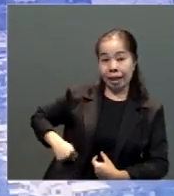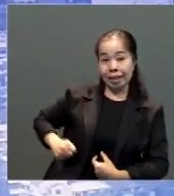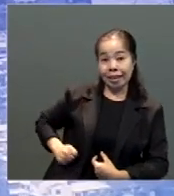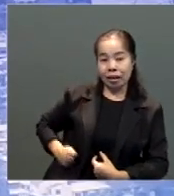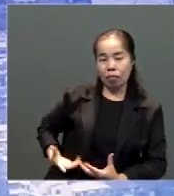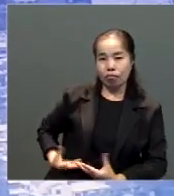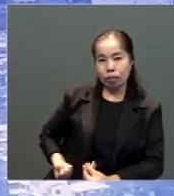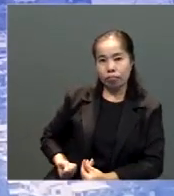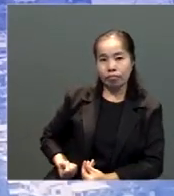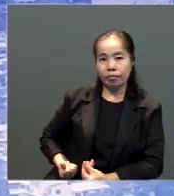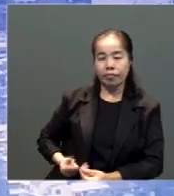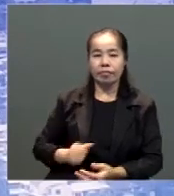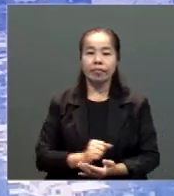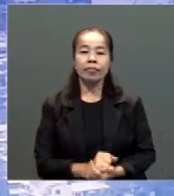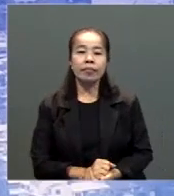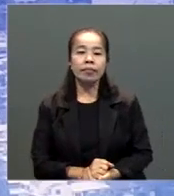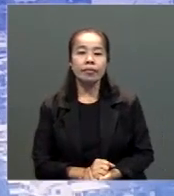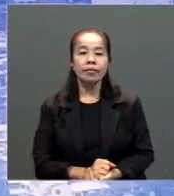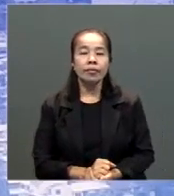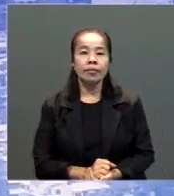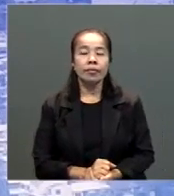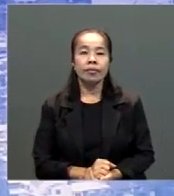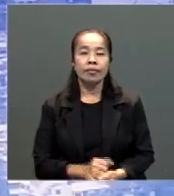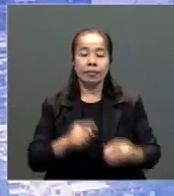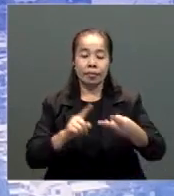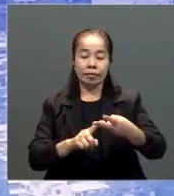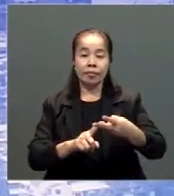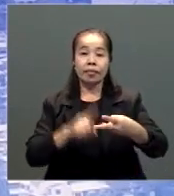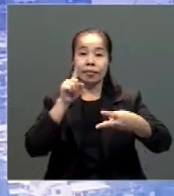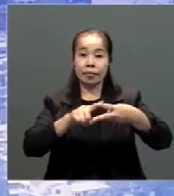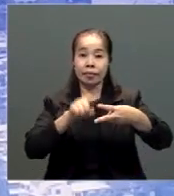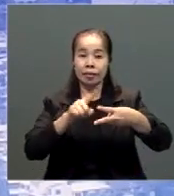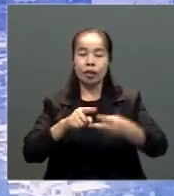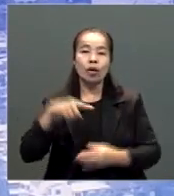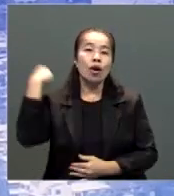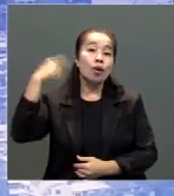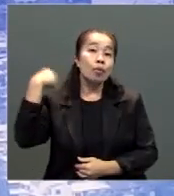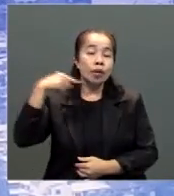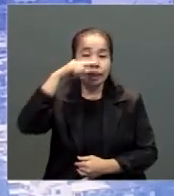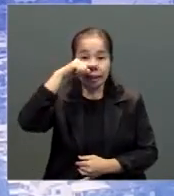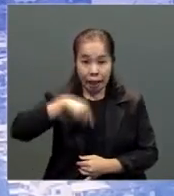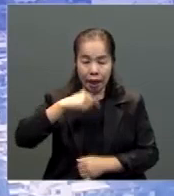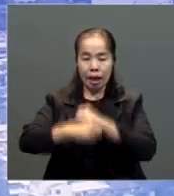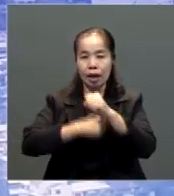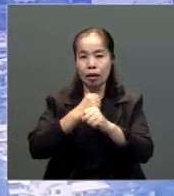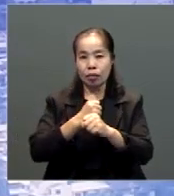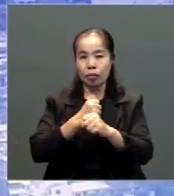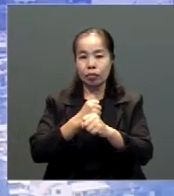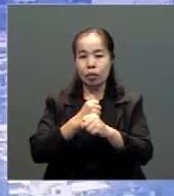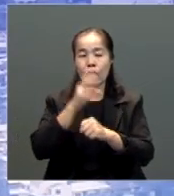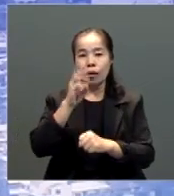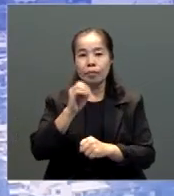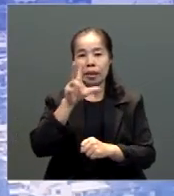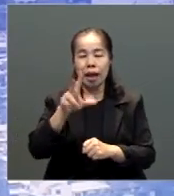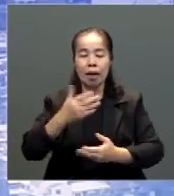เมษายนด้วยอาการของทางเดินระบบทางเดินหายใจล้มเหลวและก็ภาวะไตวายเฉียบพลันรายที่25วัฒนาด้วยครับไลน์ที่ 54ครับเป็นผู้ป่วยหญิงไทยอายุ 63ปีอาชีพค้าขาย